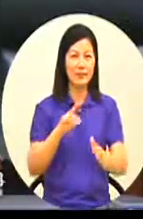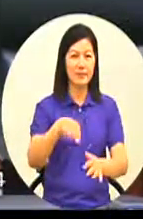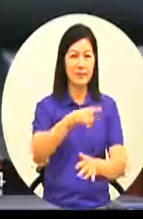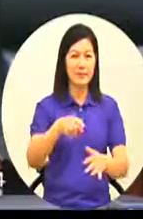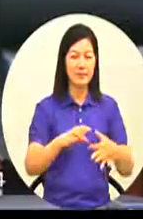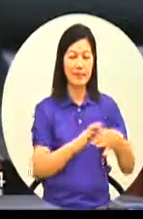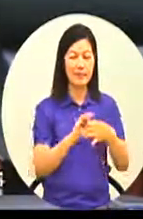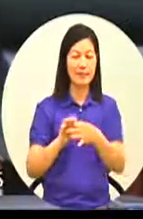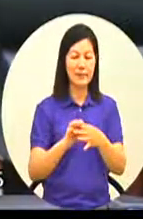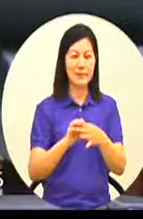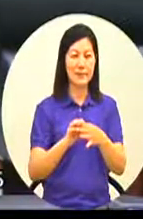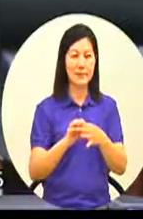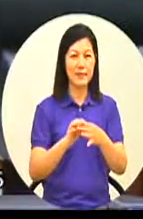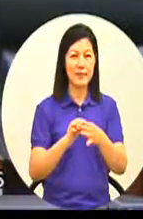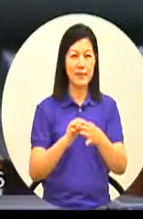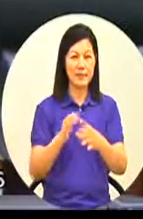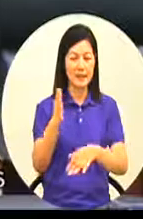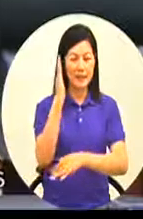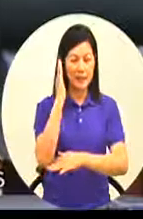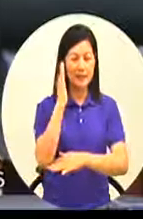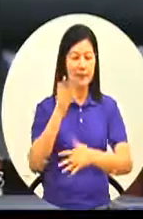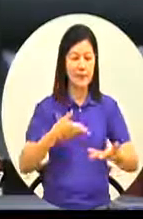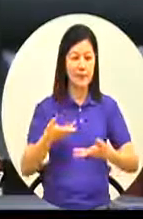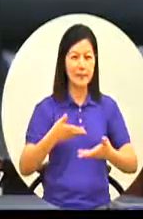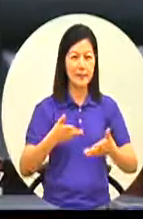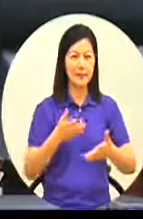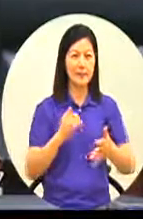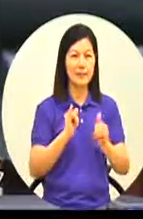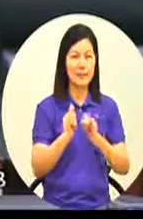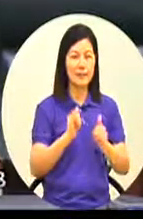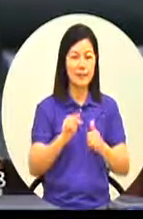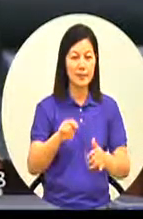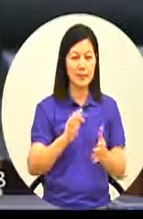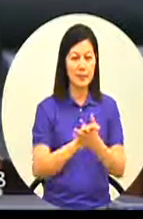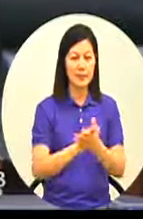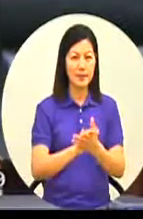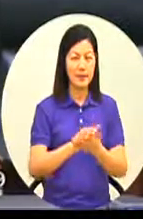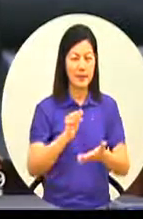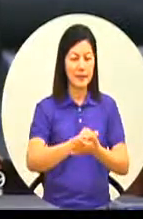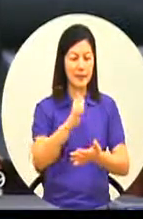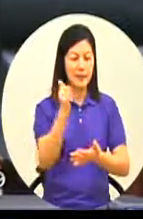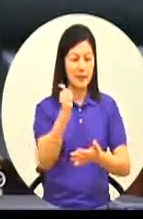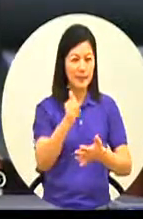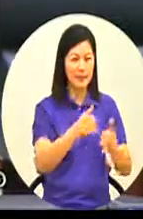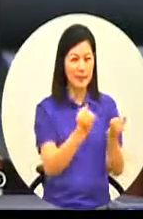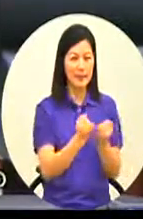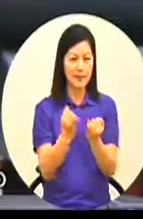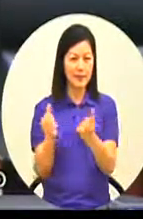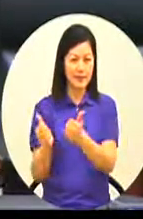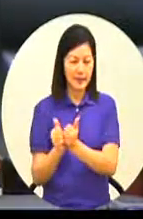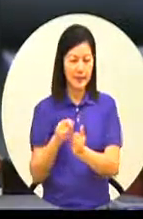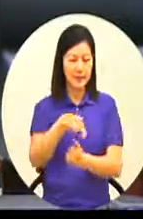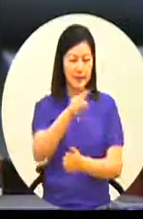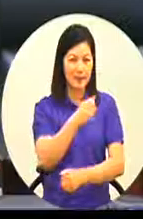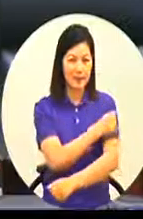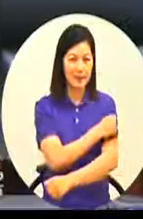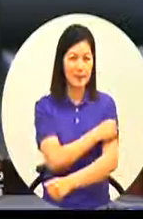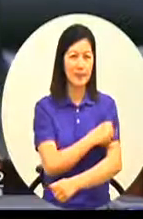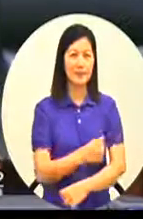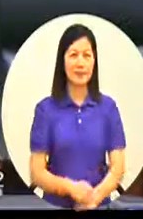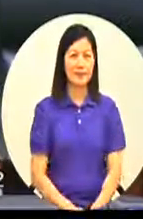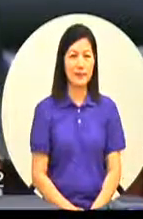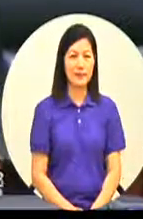市政的，市民朋友，还有我们的记者媒体小姐先生，哦，大家好，大家辛苦哈。哦，本